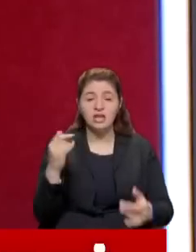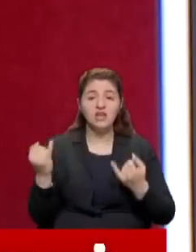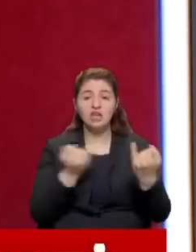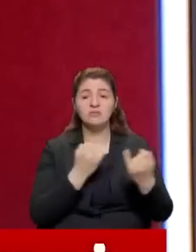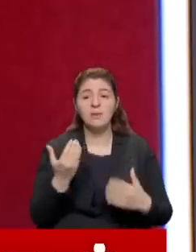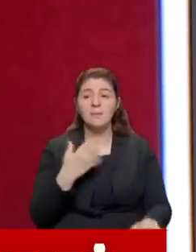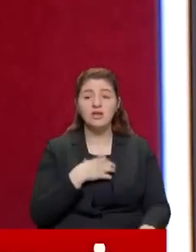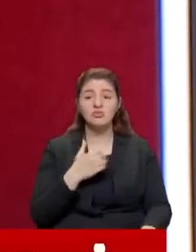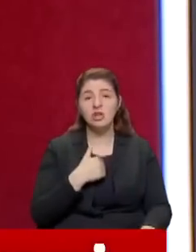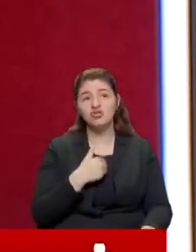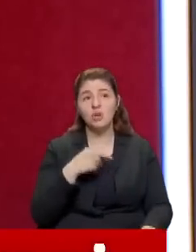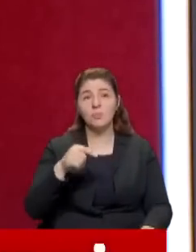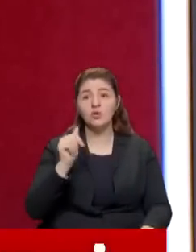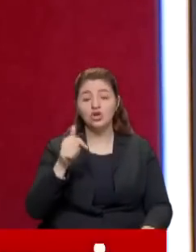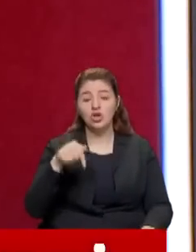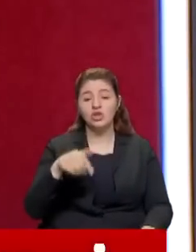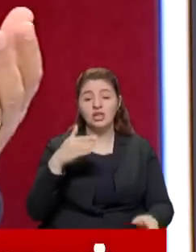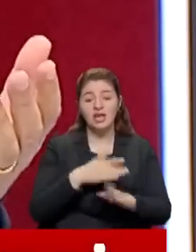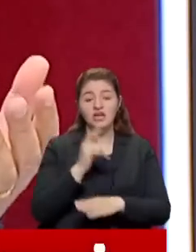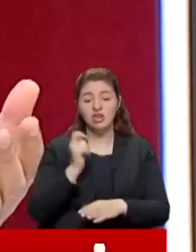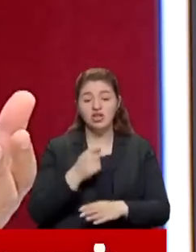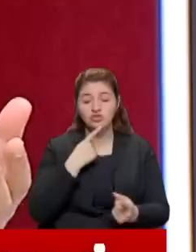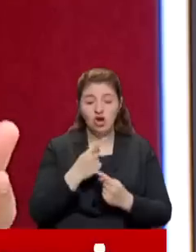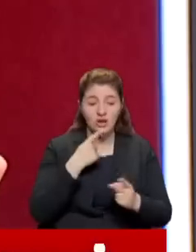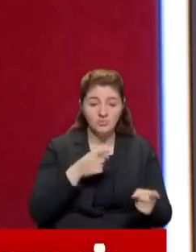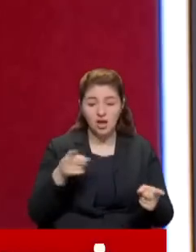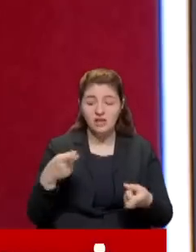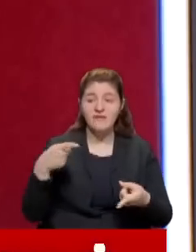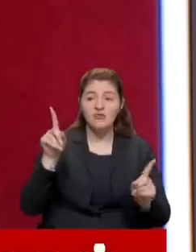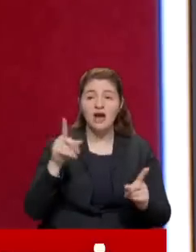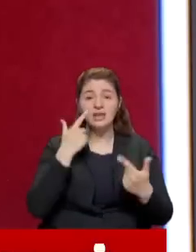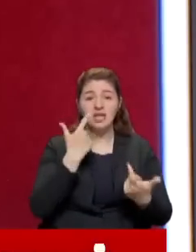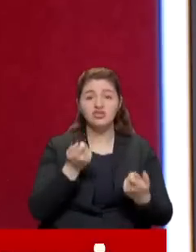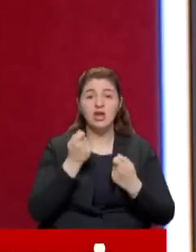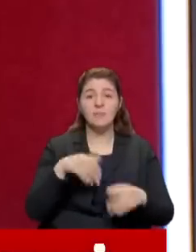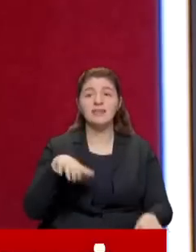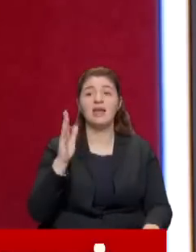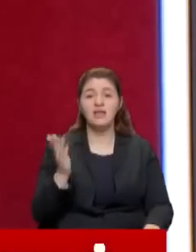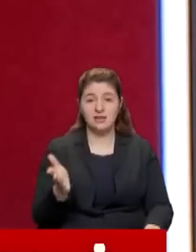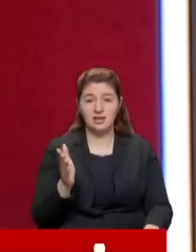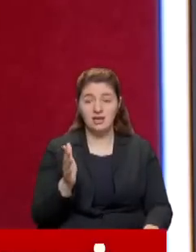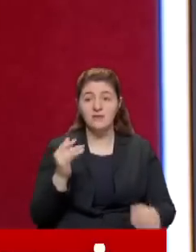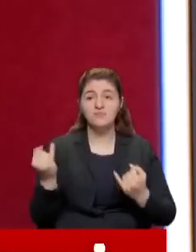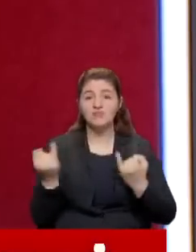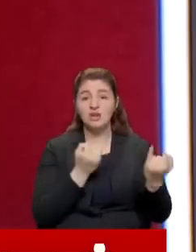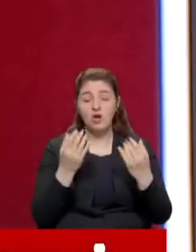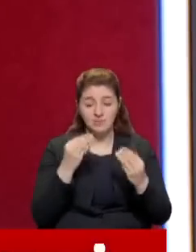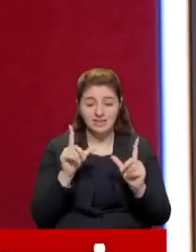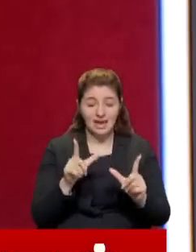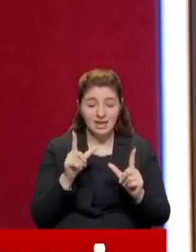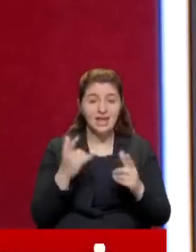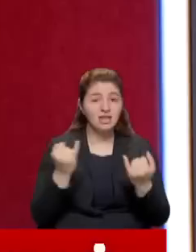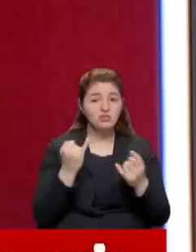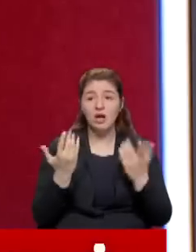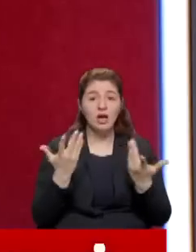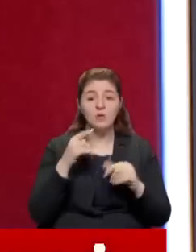tartışma bence bugünün gerçekliğiyle söylemler arasındaki farkı dikkat çekmek değil. Tartışma olması gereken